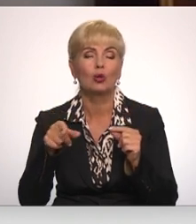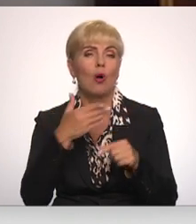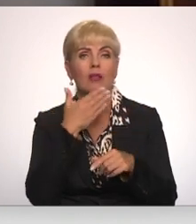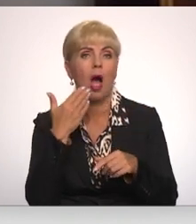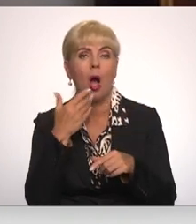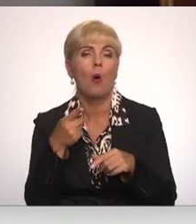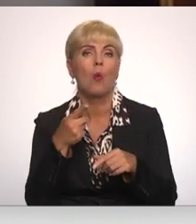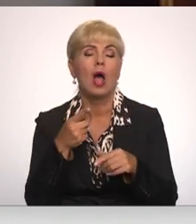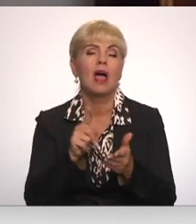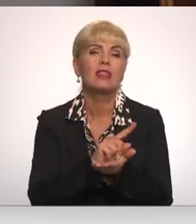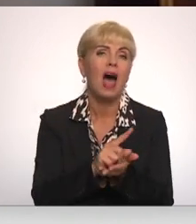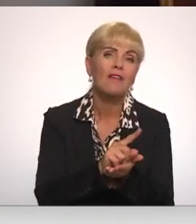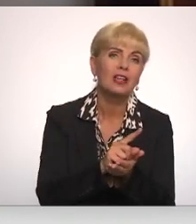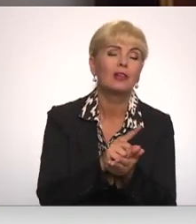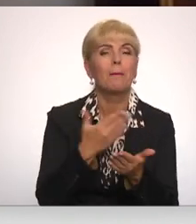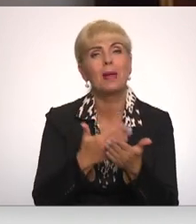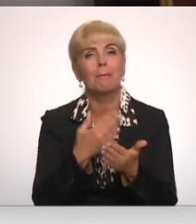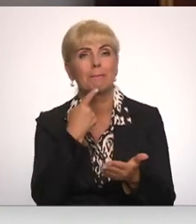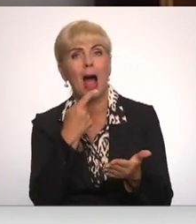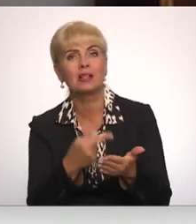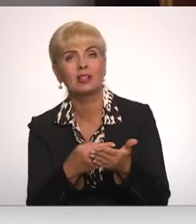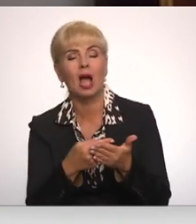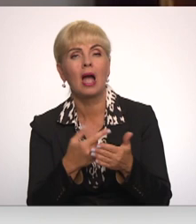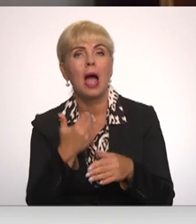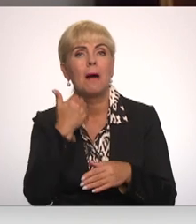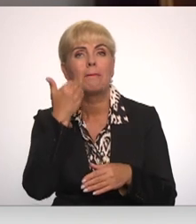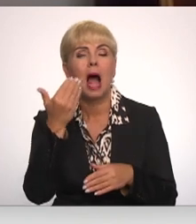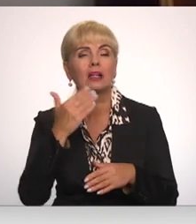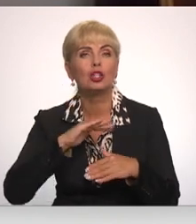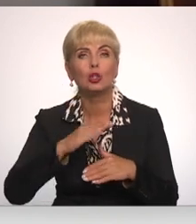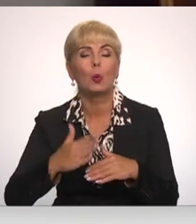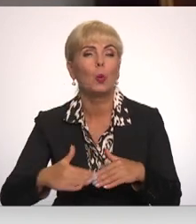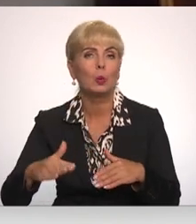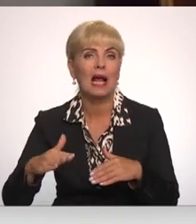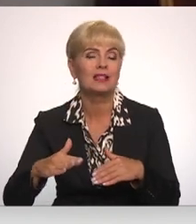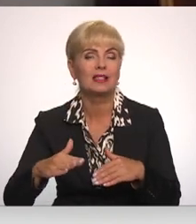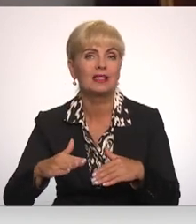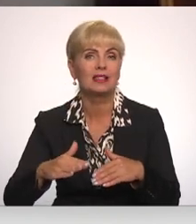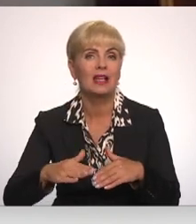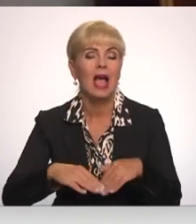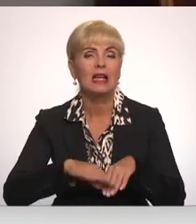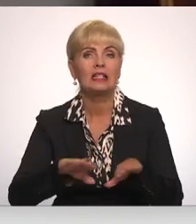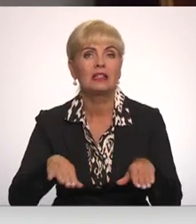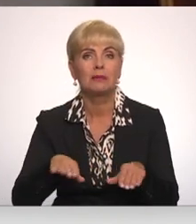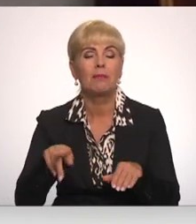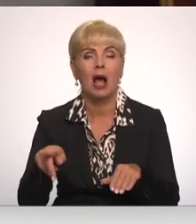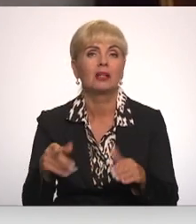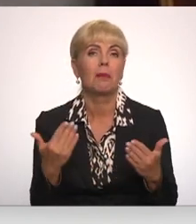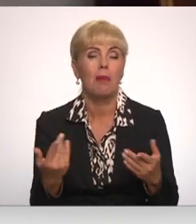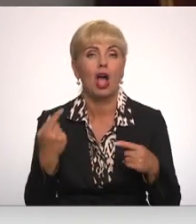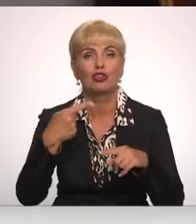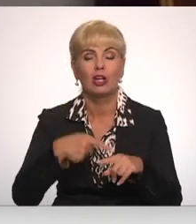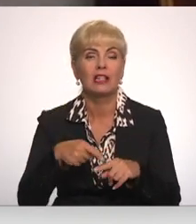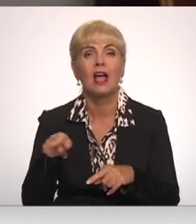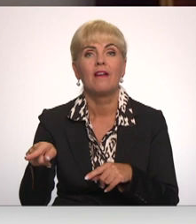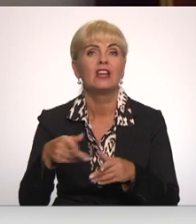kāds navigātors, kurš pasaka, kā no Baltijas jūras izpeldēt. Un pašreizējais tas